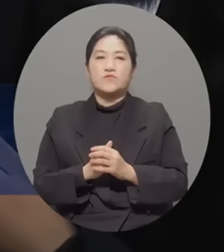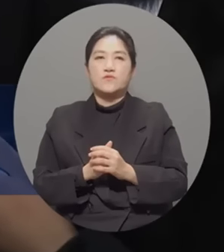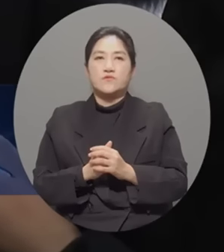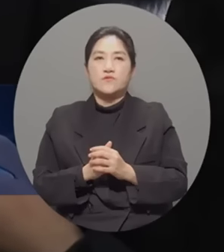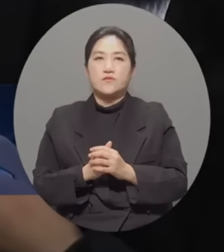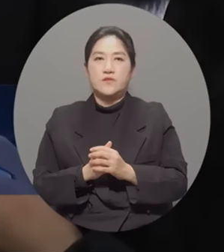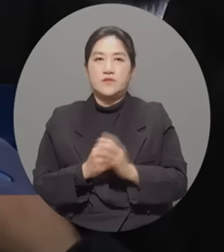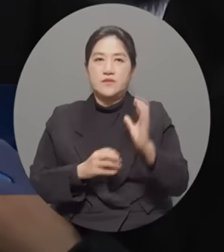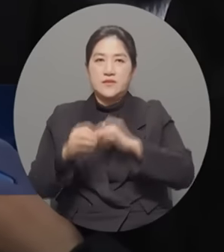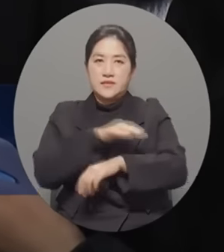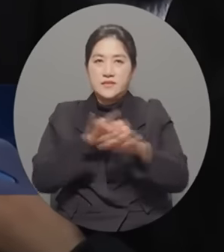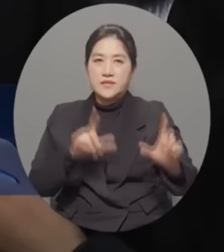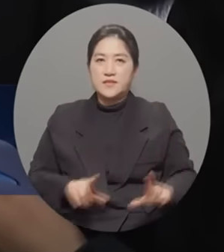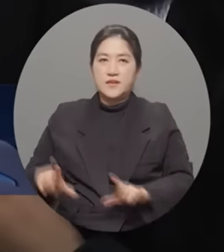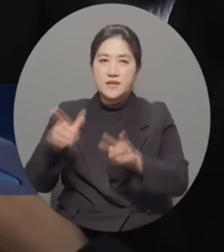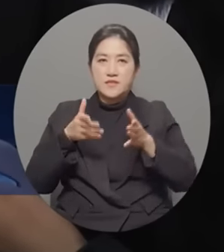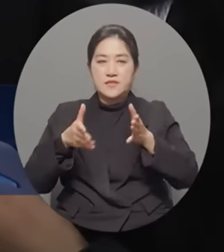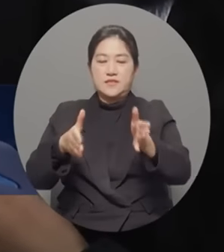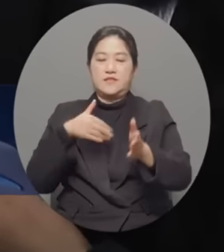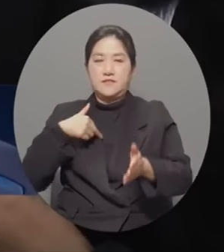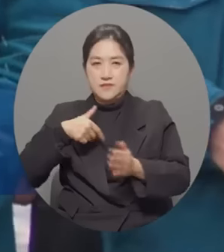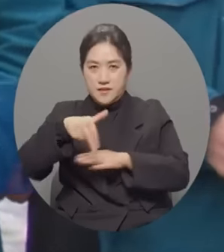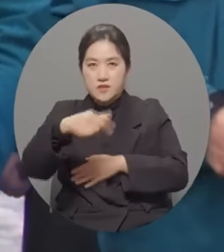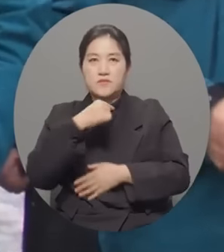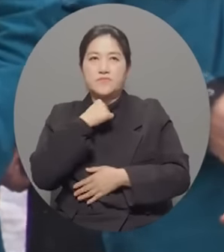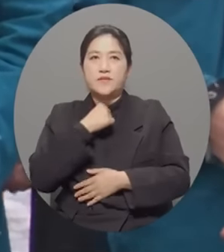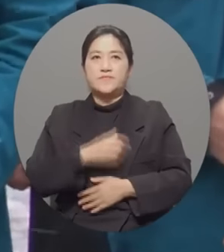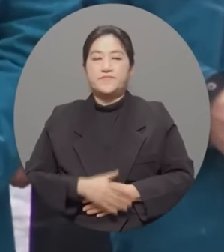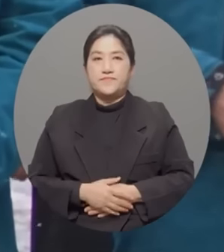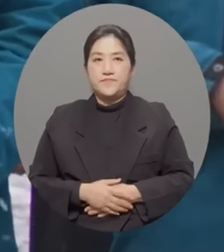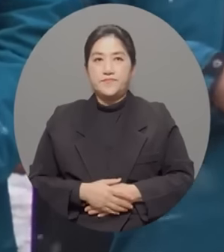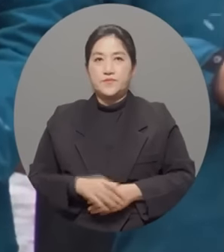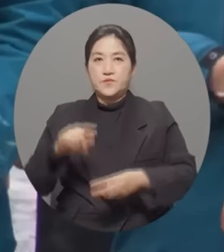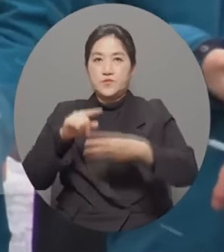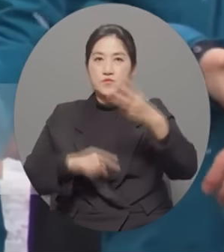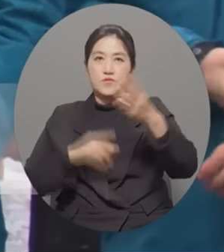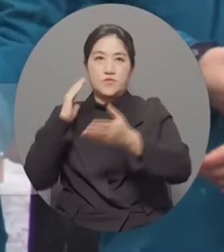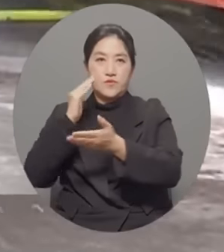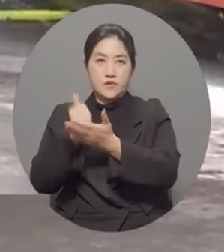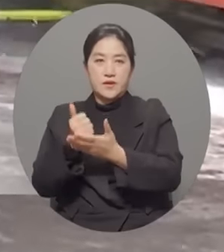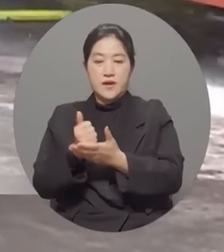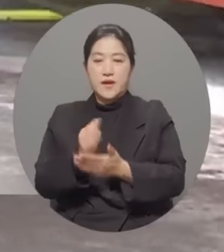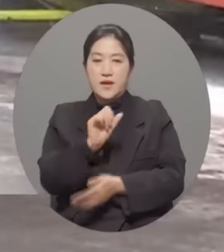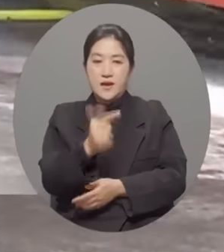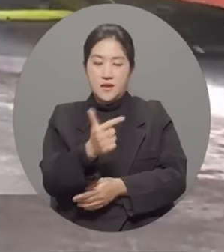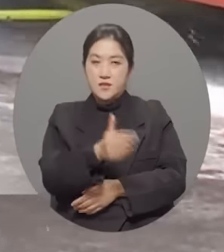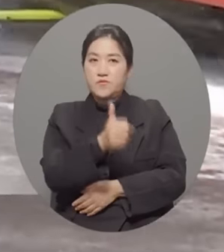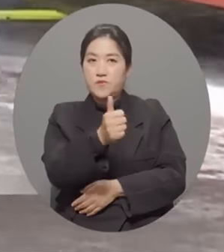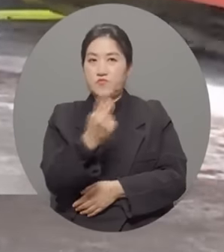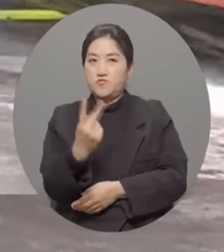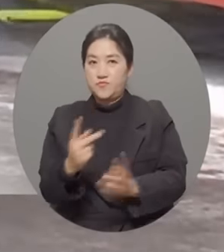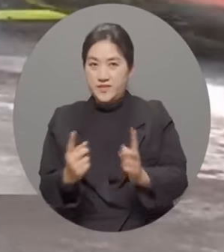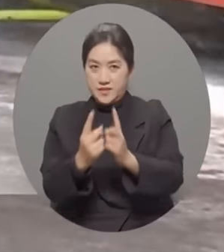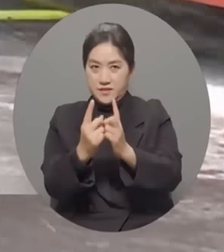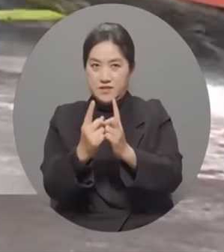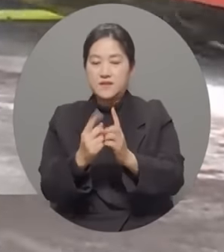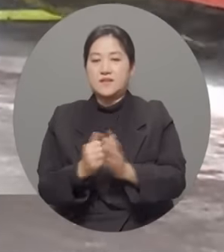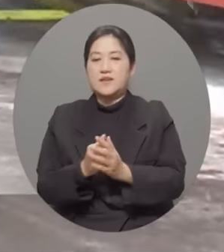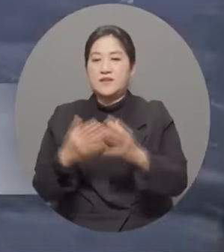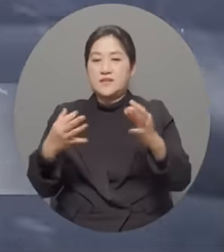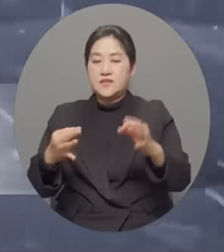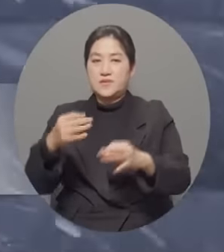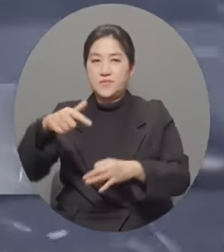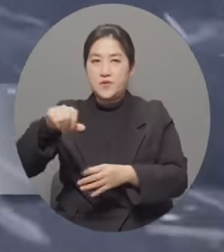우리 국민들을 더 잘 살게 하는 길을 가고 싶습니다. 윤 대통령과 한 위원장의 이번 만남에서 김여사 논란